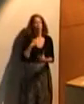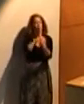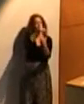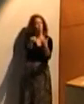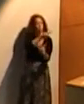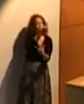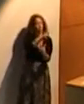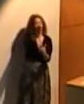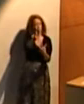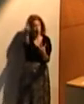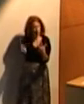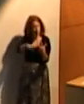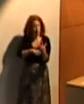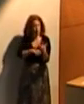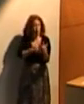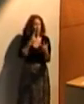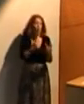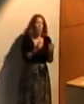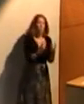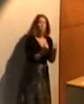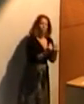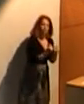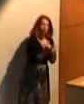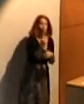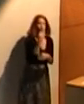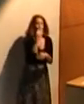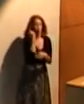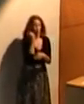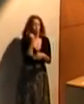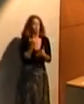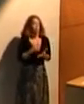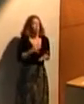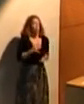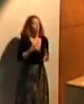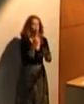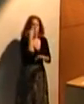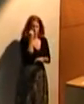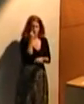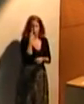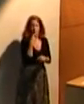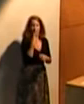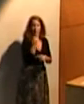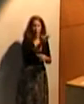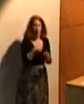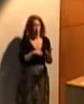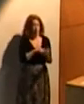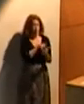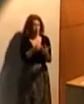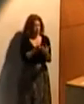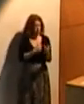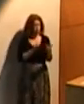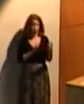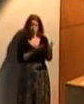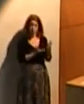si je laisse de côté pour l'instant de la matière puis ensuite l'homme on va voir c'est le temps humain dont on a parlé tout à l'heure eh bien le vivant